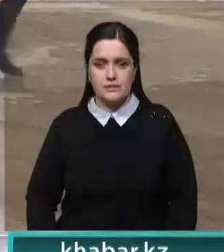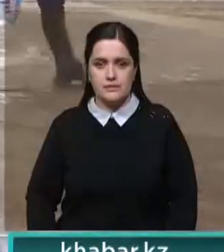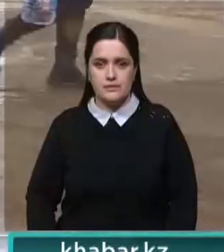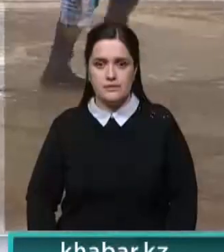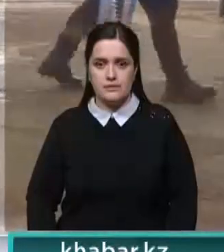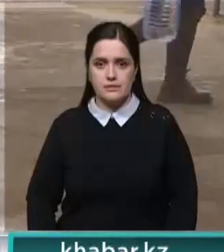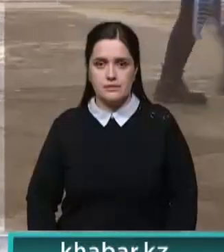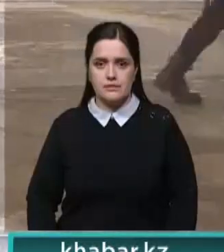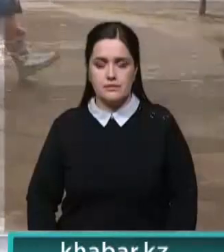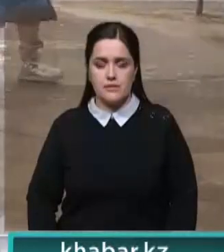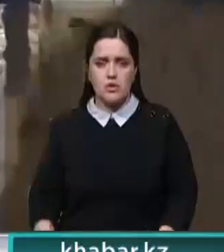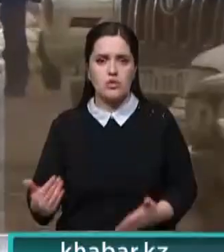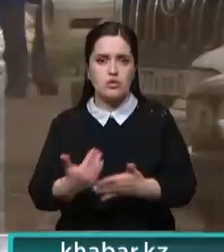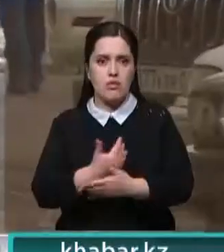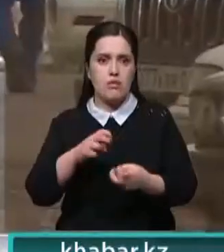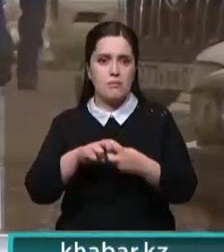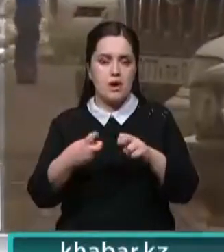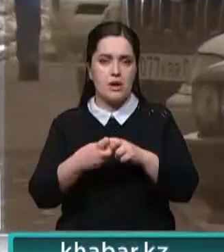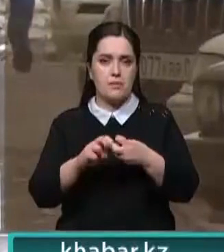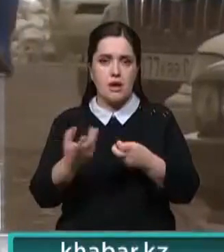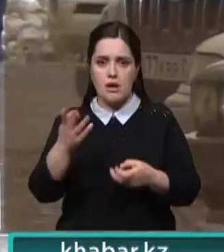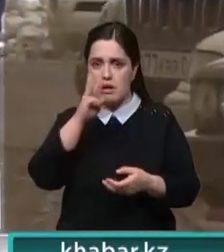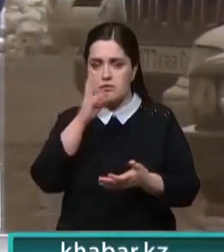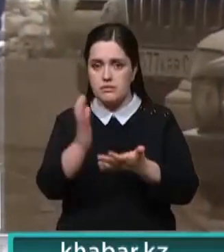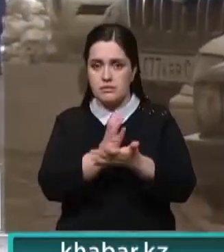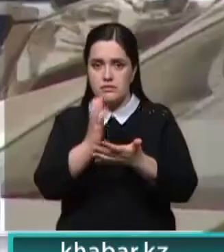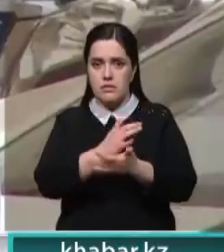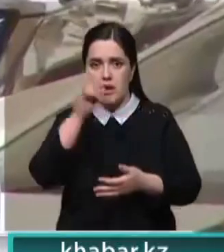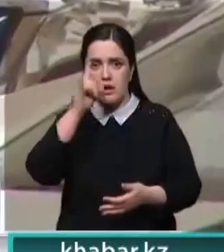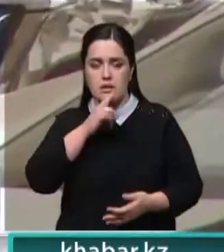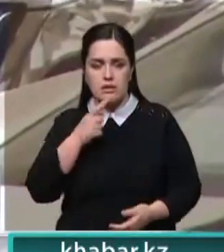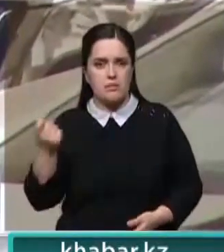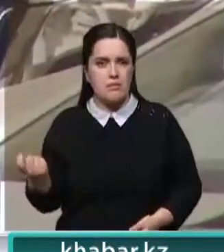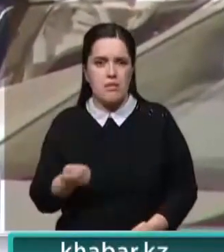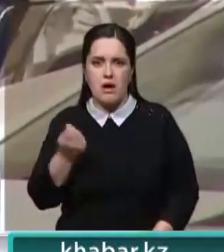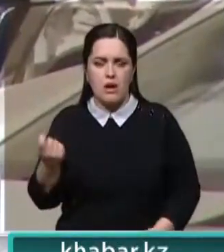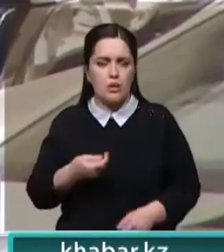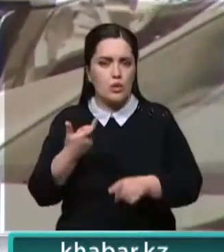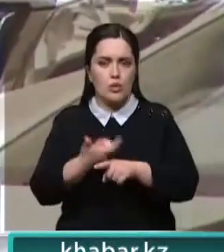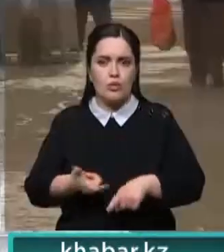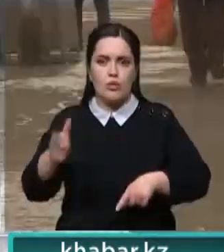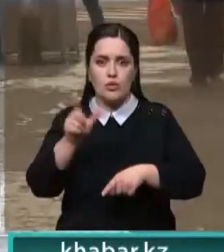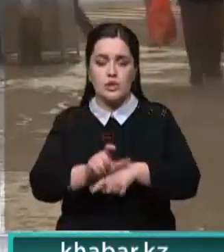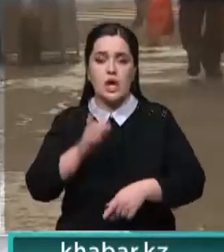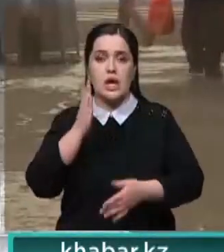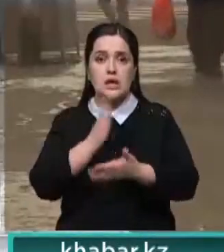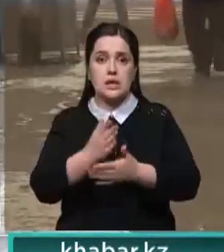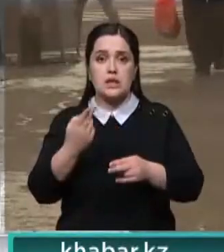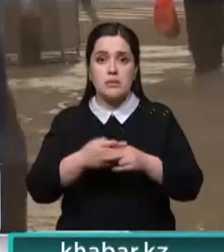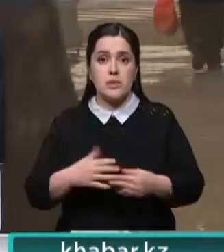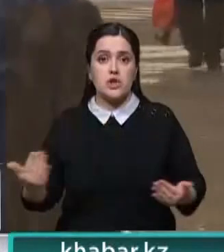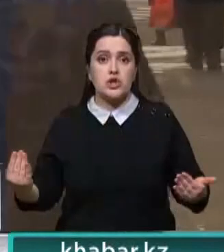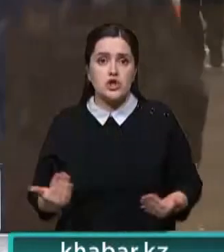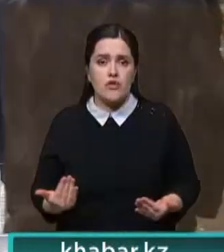И снова о наболевшем, о доходах населения. Почти 1 000 000 казахстанцев зарабатывают ниже прожиточного минимума. Проще говоря, живут